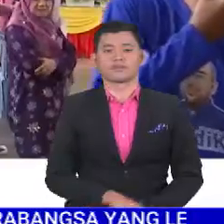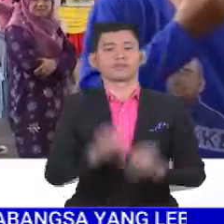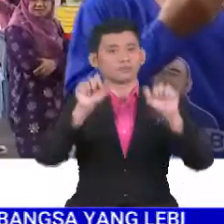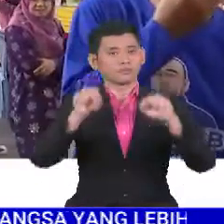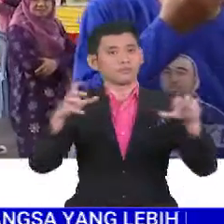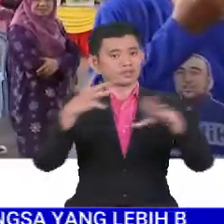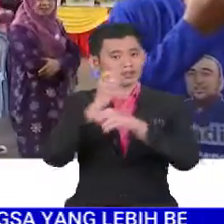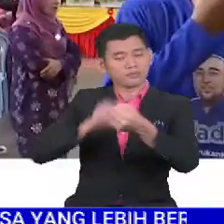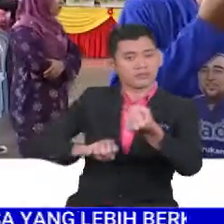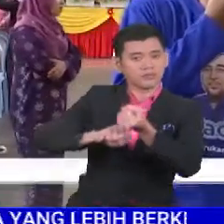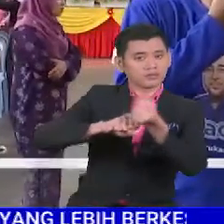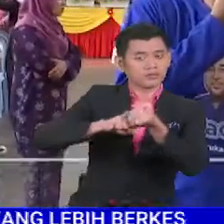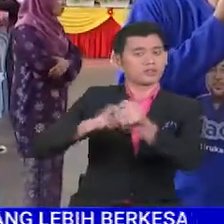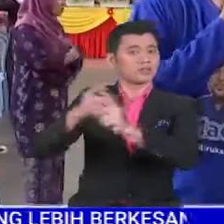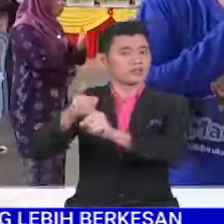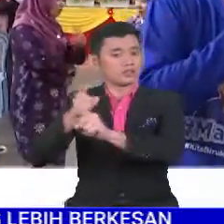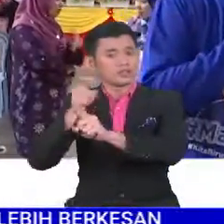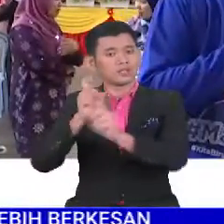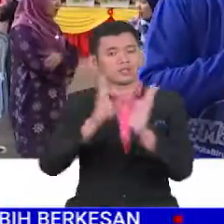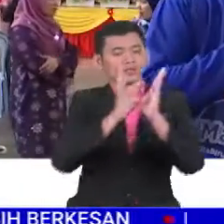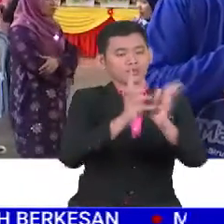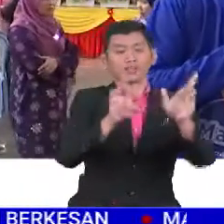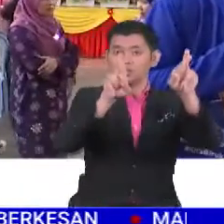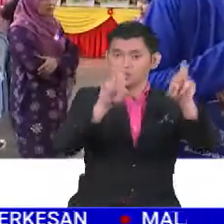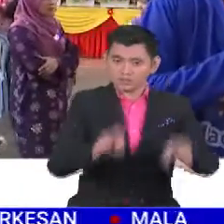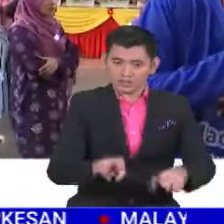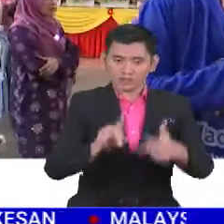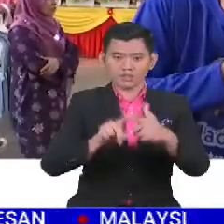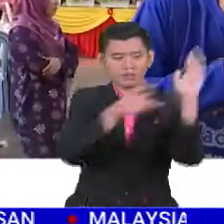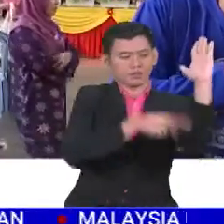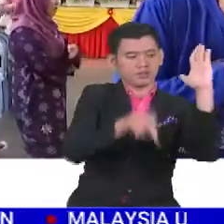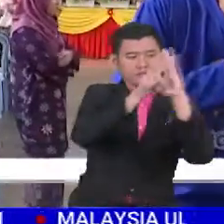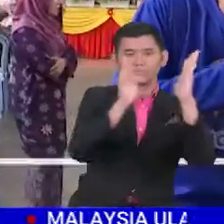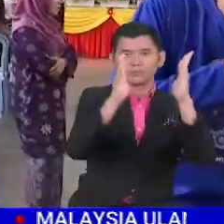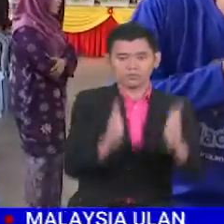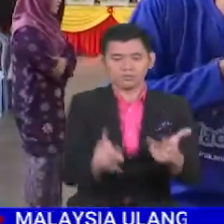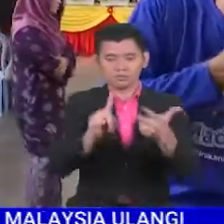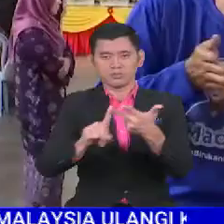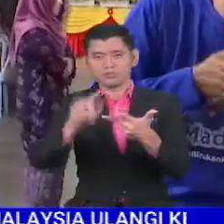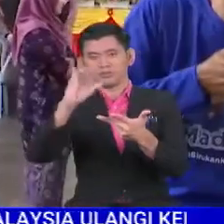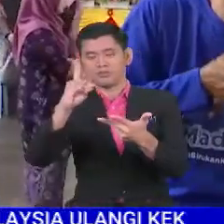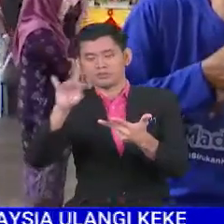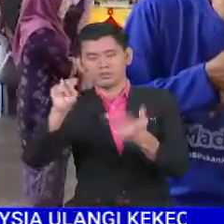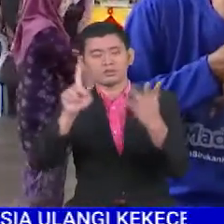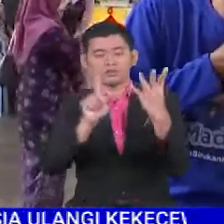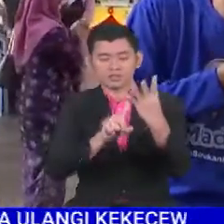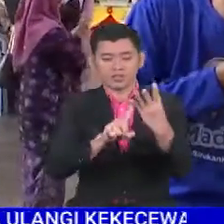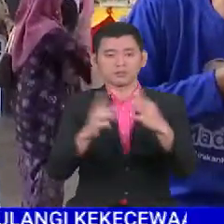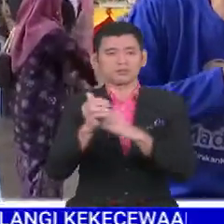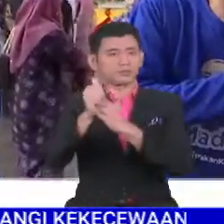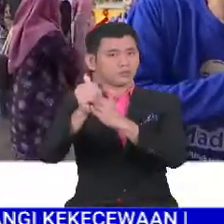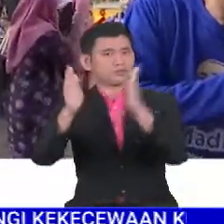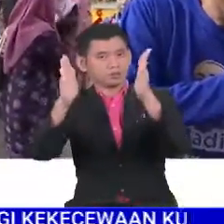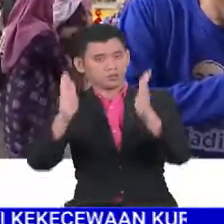Mereka boleh mendapat sokongan daripada wakil rakyat, parlimen, ADUN atau pemimpin-pemimpin